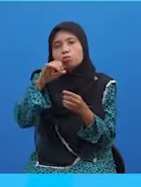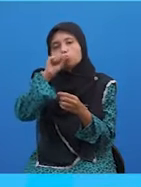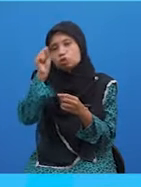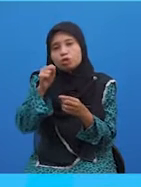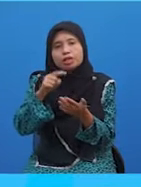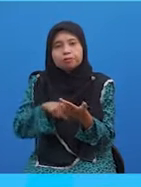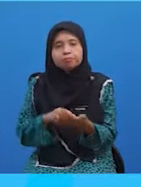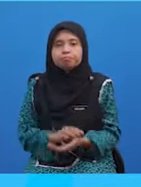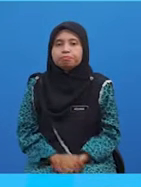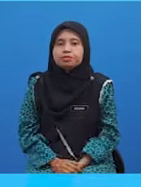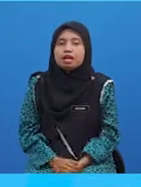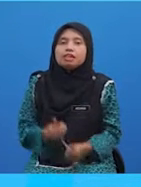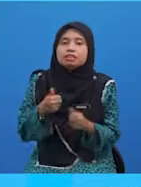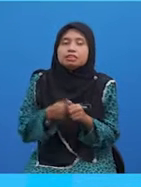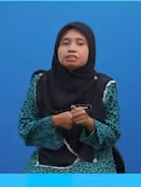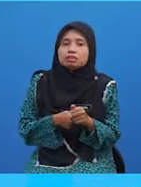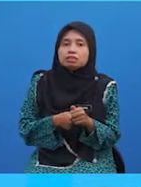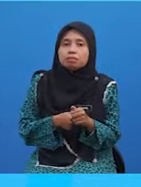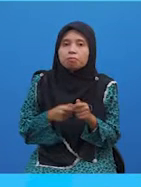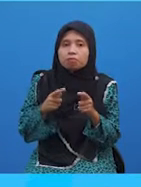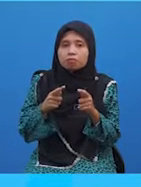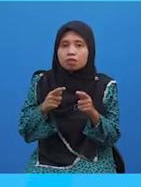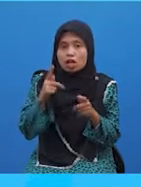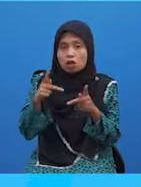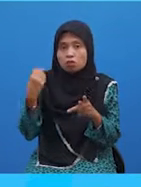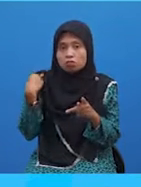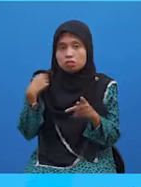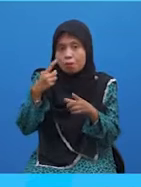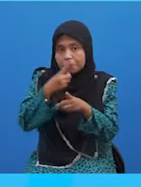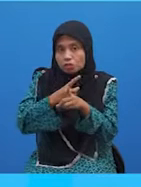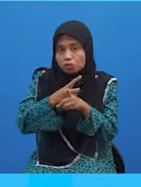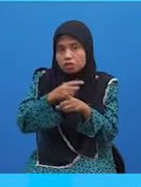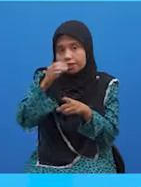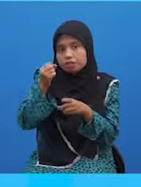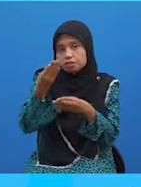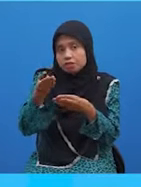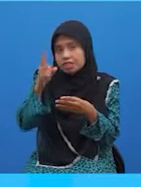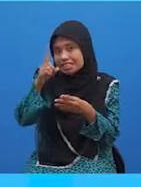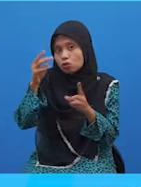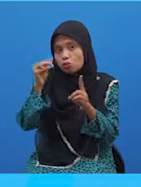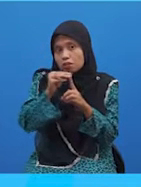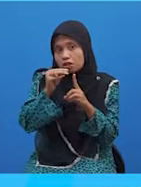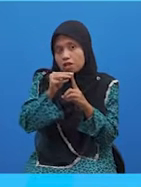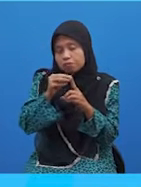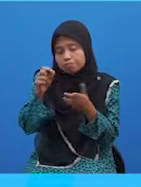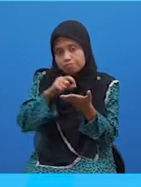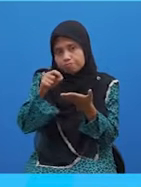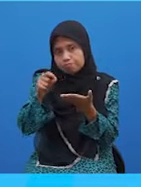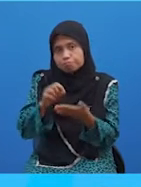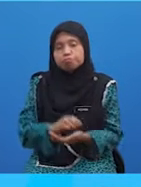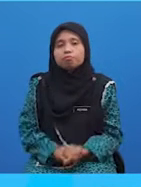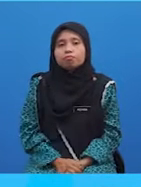menjawab soalan ini. Setiap ruang yang betul diberikan 1 markah. Sila catat jawapan